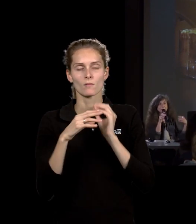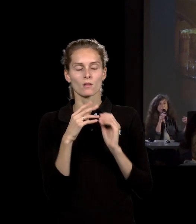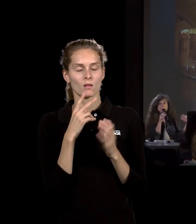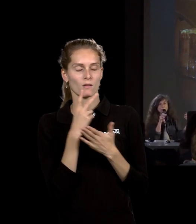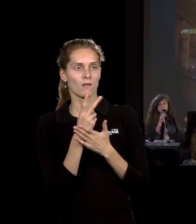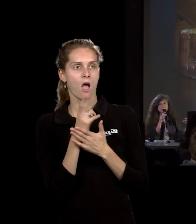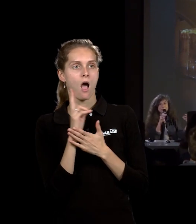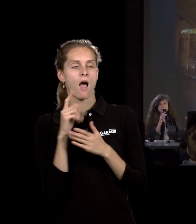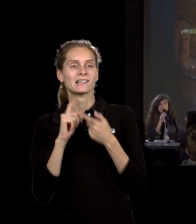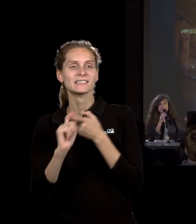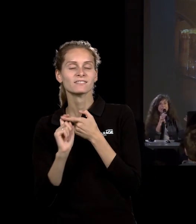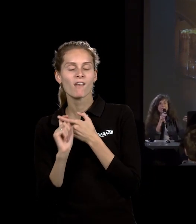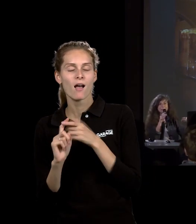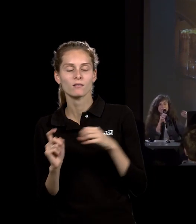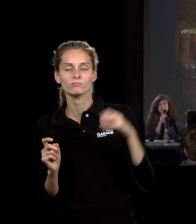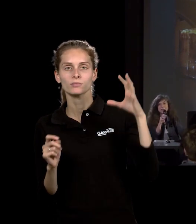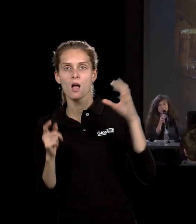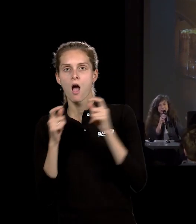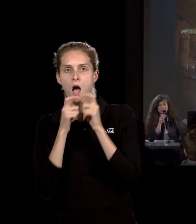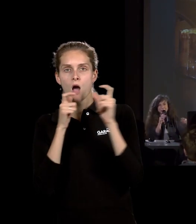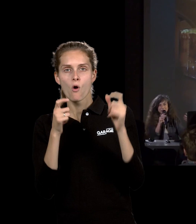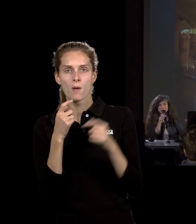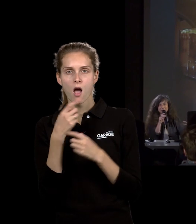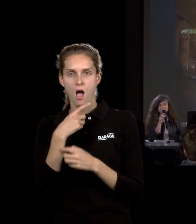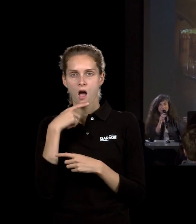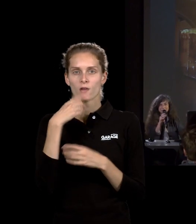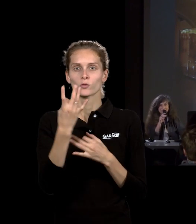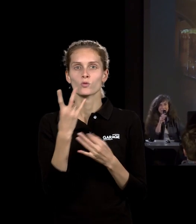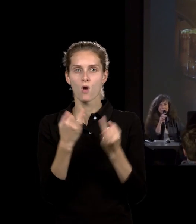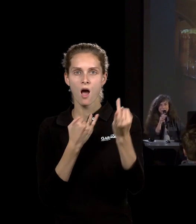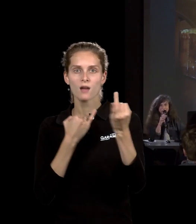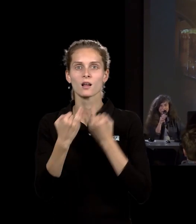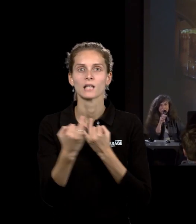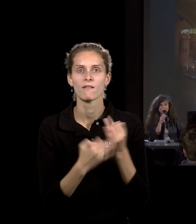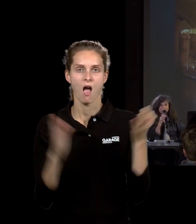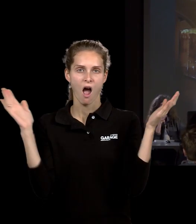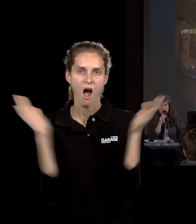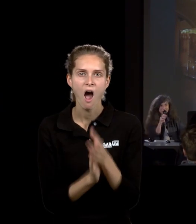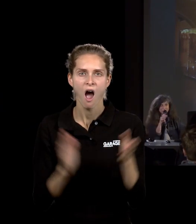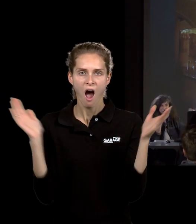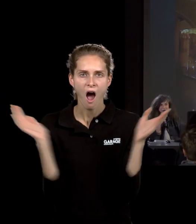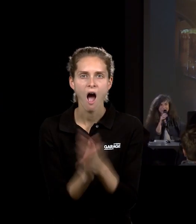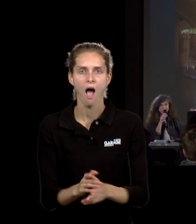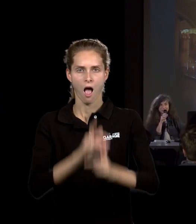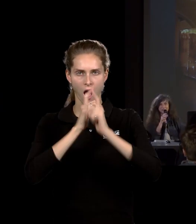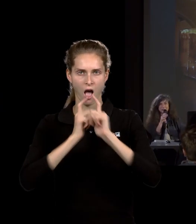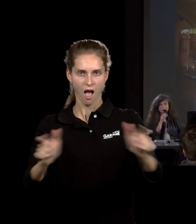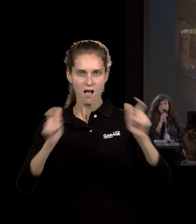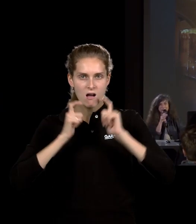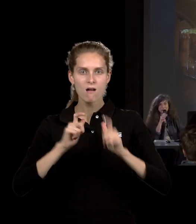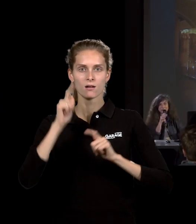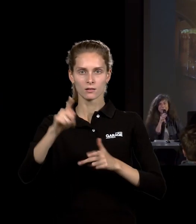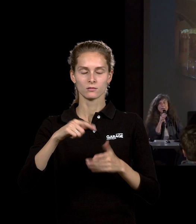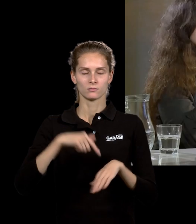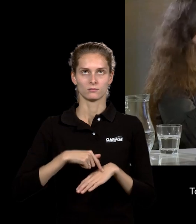того, насколько громко зрители обращаются к ней, с этим произведением надо говорить, там хлопать в ладоши, кричать, чтобы оно реагировало на